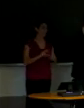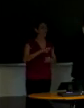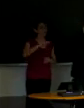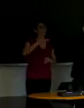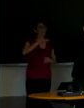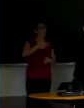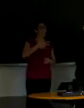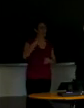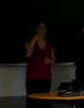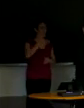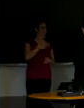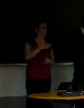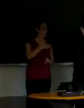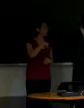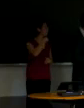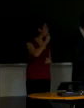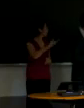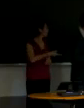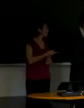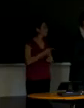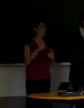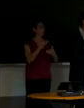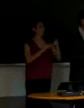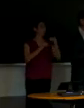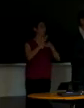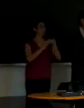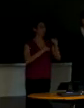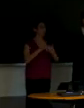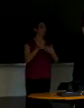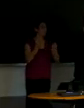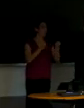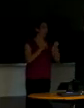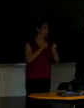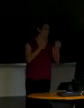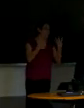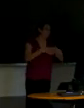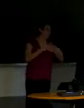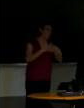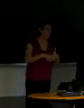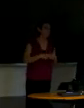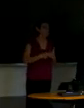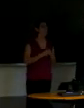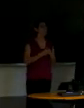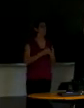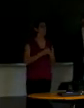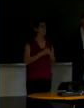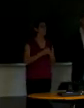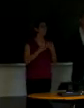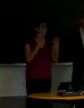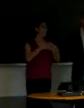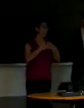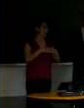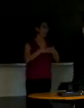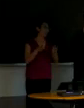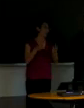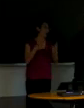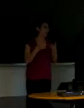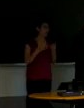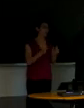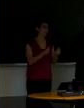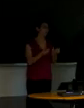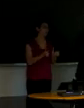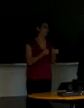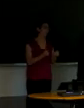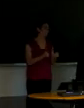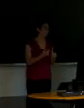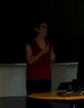secondo anno. E poi ancora la costruzione di macchine, la meccanica applicata. Vedete come si entra nel mondo della progettazione